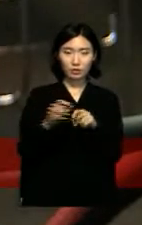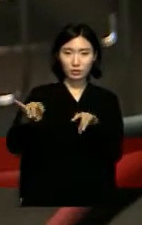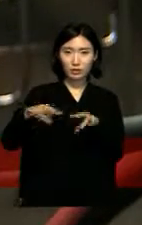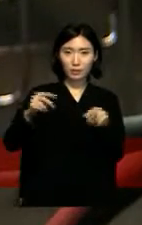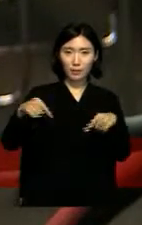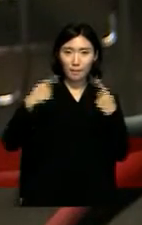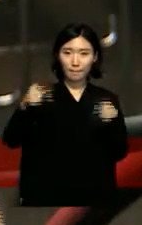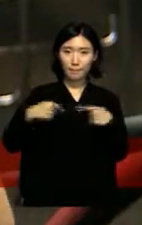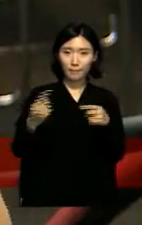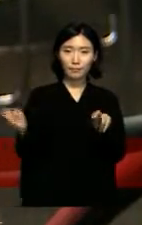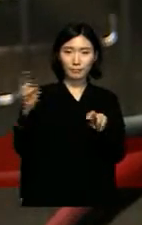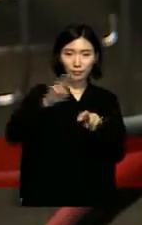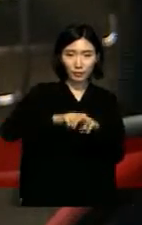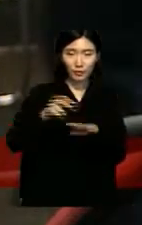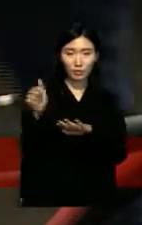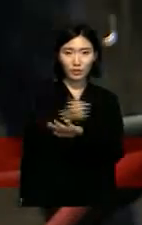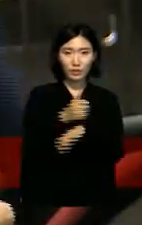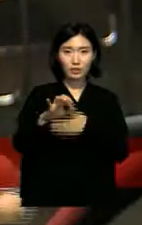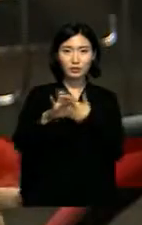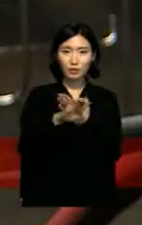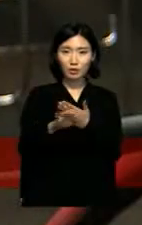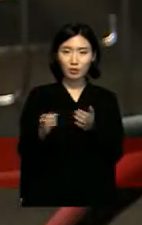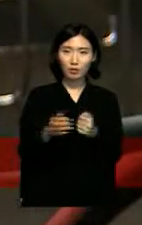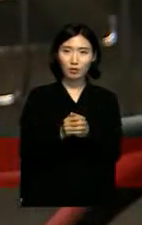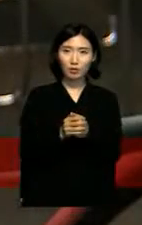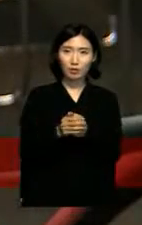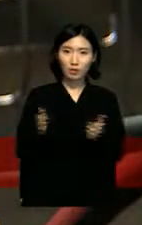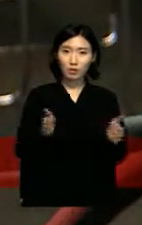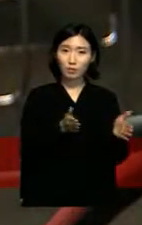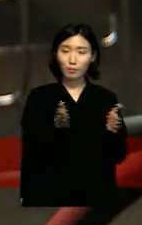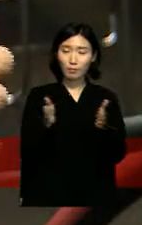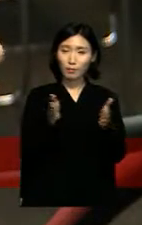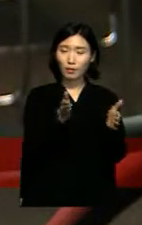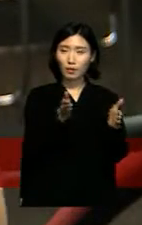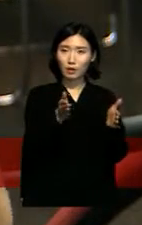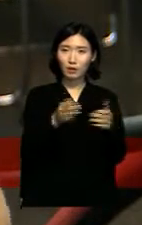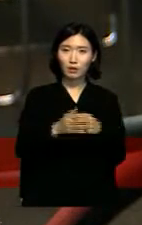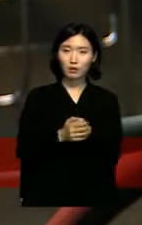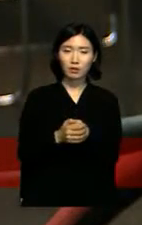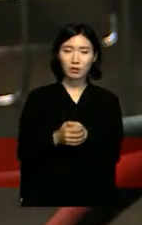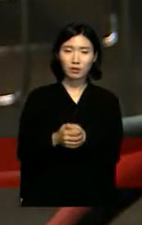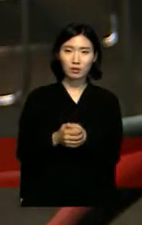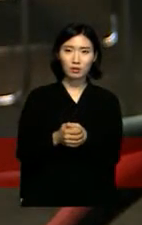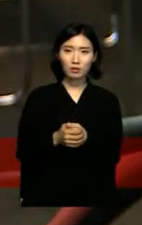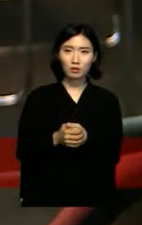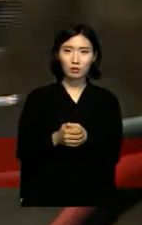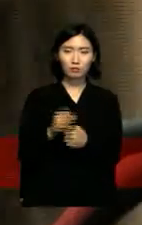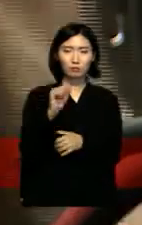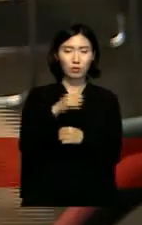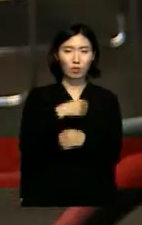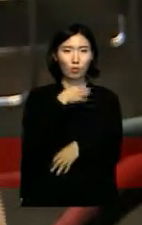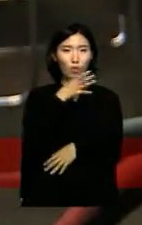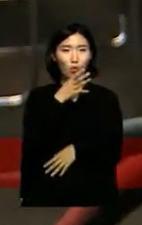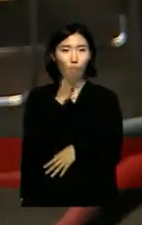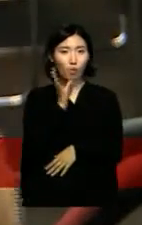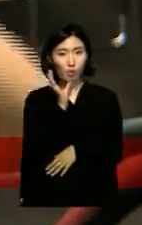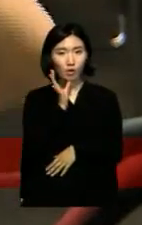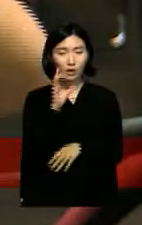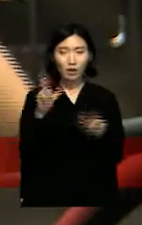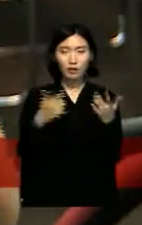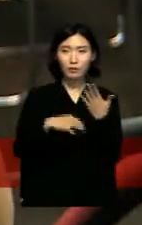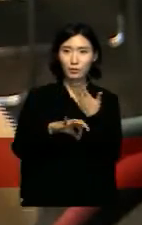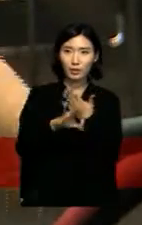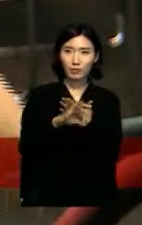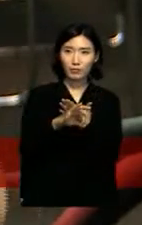다니다 보면은 보드블럭 같은 게 너무 낙후가 돼 있거나